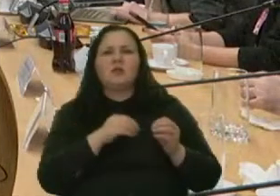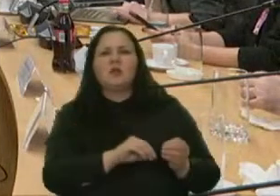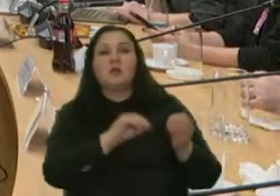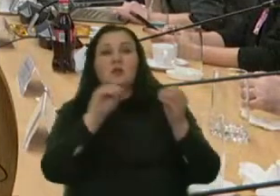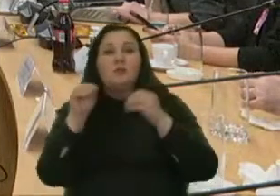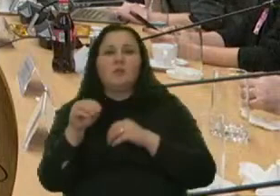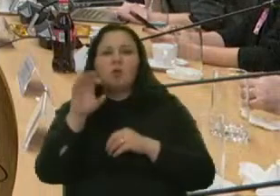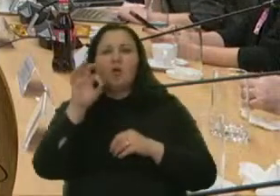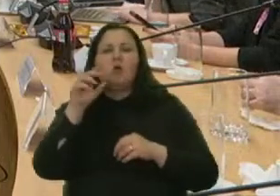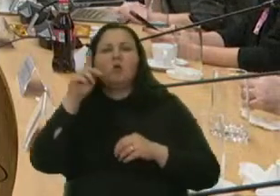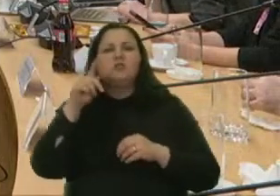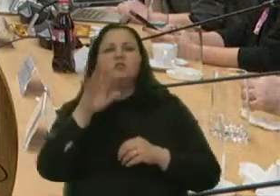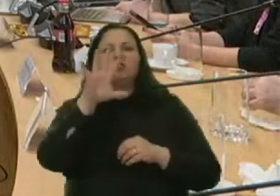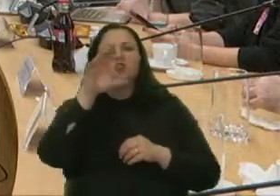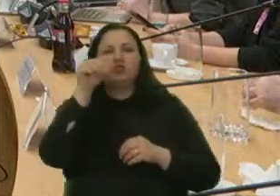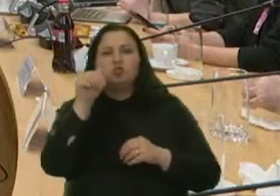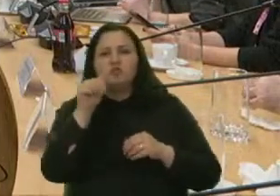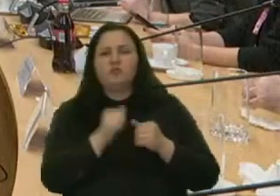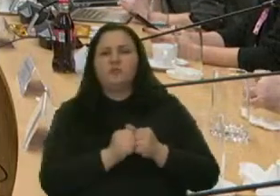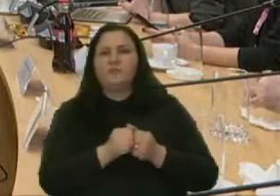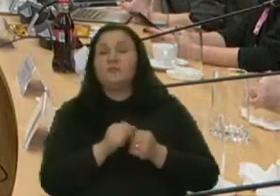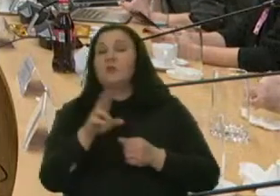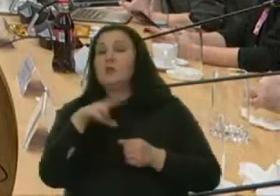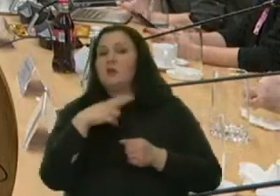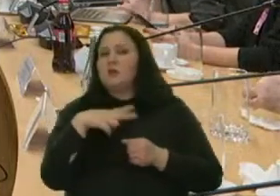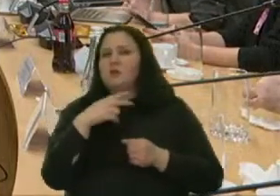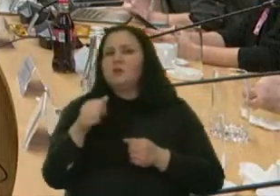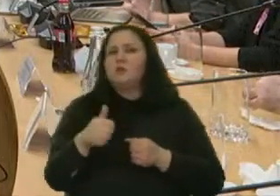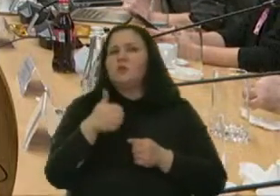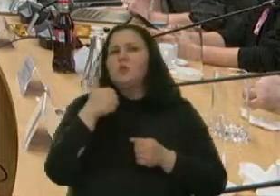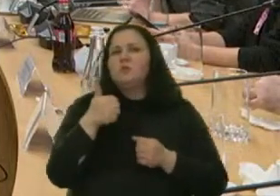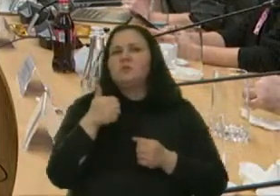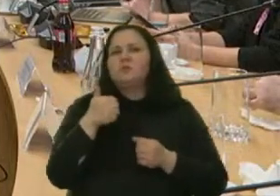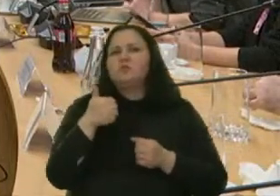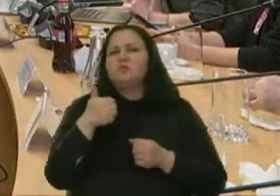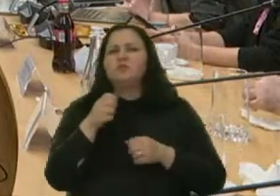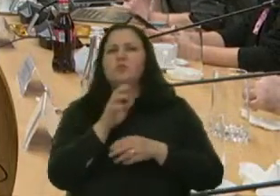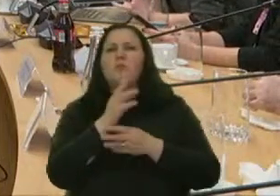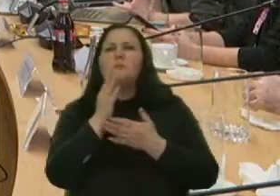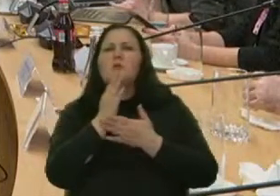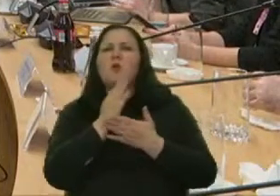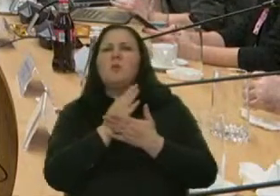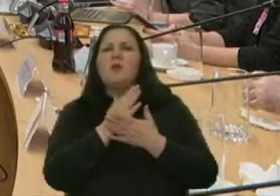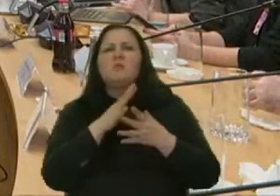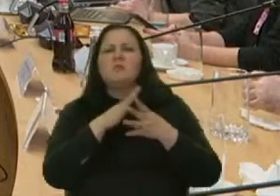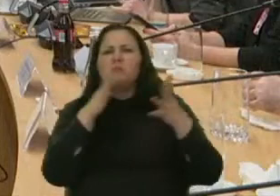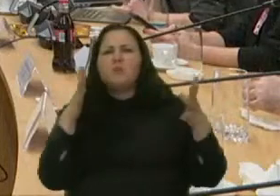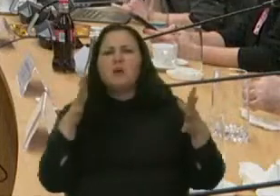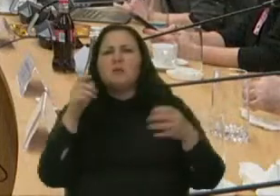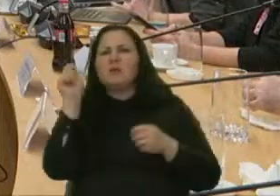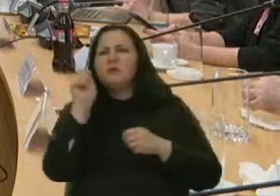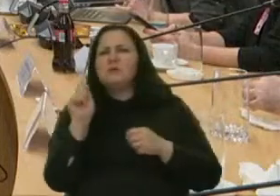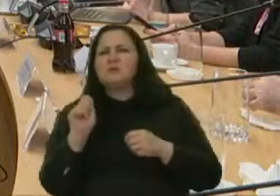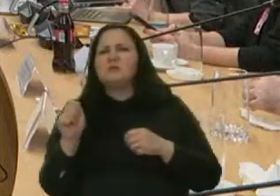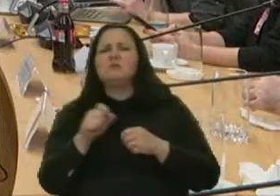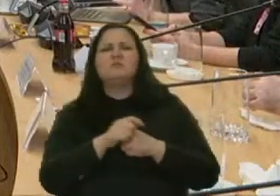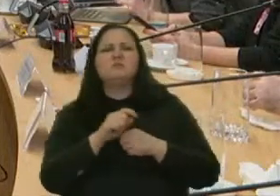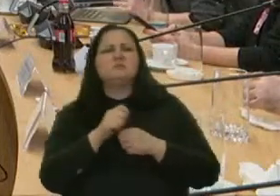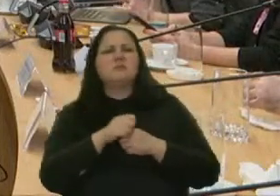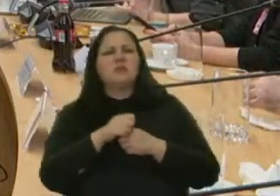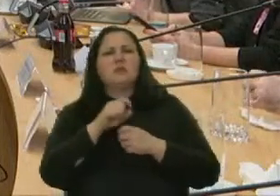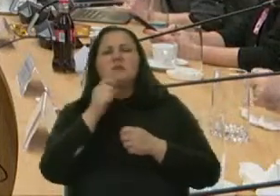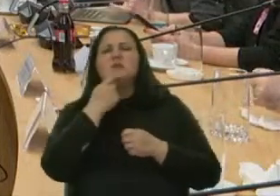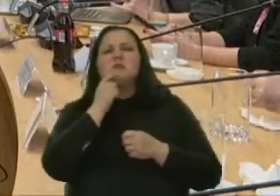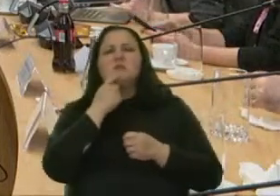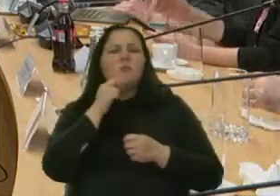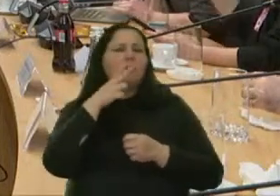o51 la Cluj există totuși un precedent masiv în țară de la Timișoara la Brașov la câteva sectoare din București și